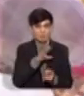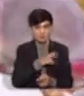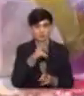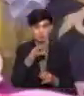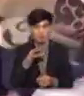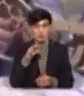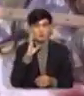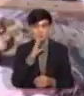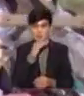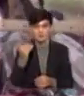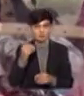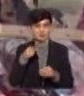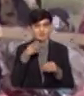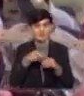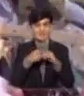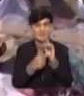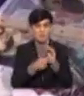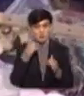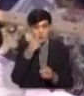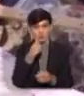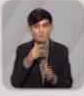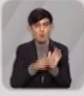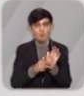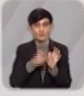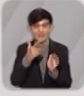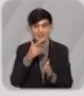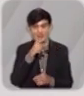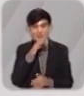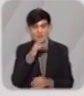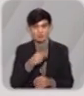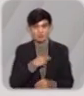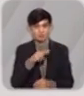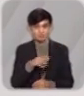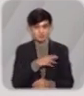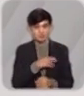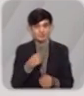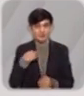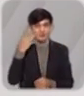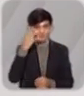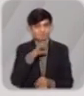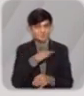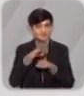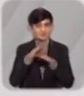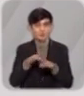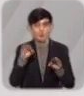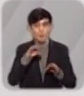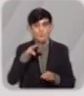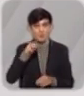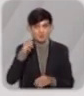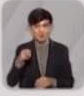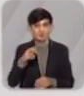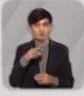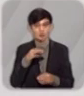анасы 2017 жылы 83 жасында дүниеден озыпты. Армандап жүргенде 2017 қыркүйек айында анам өмірден өтіп